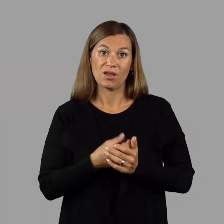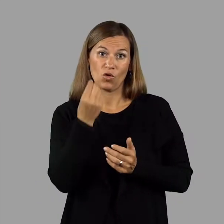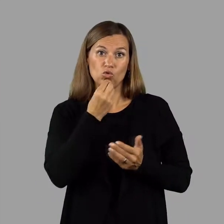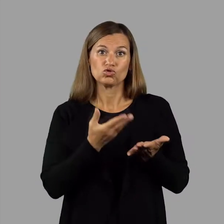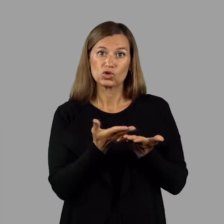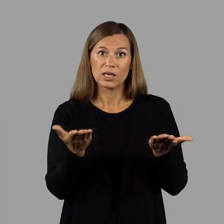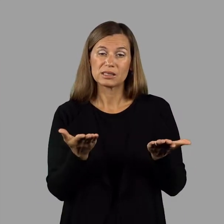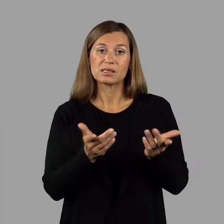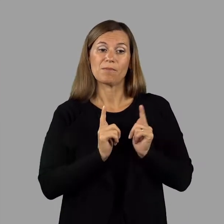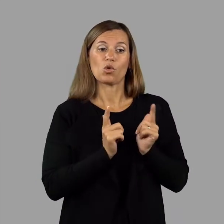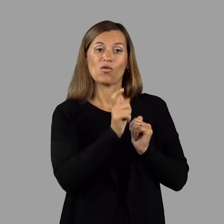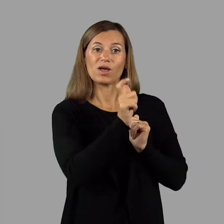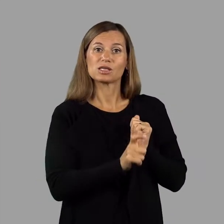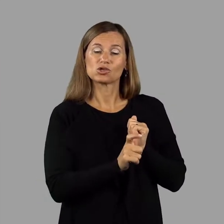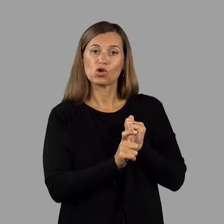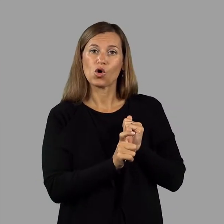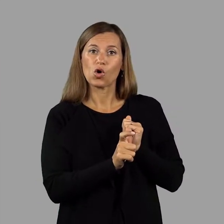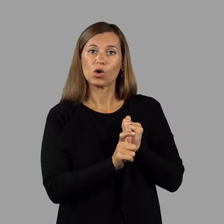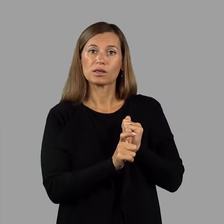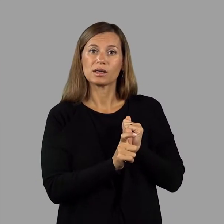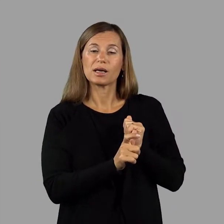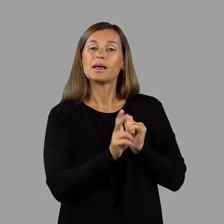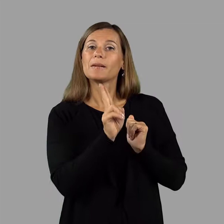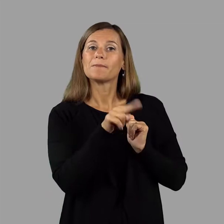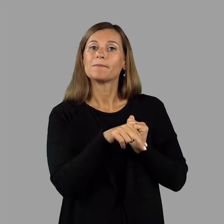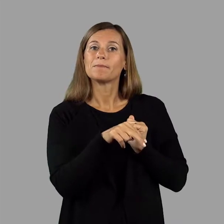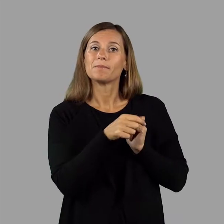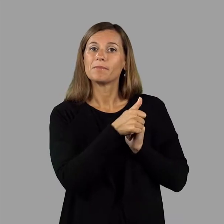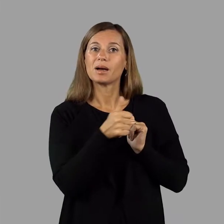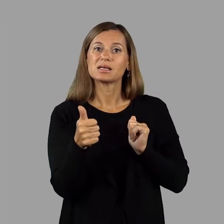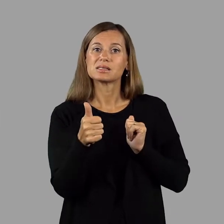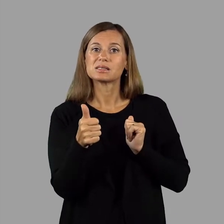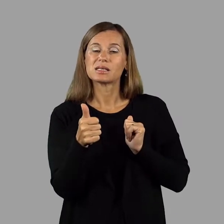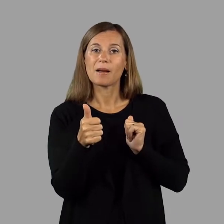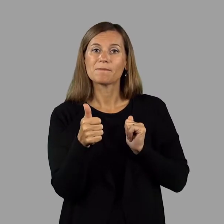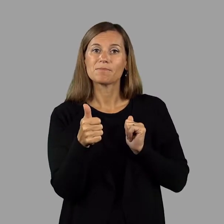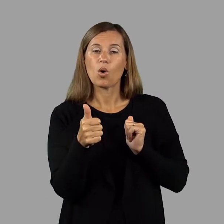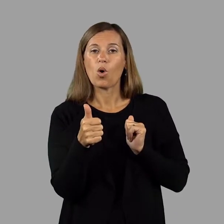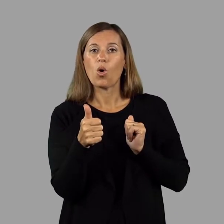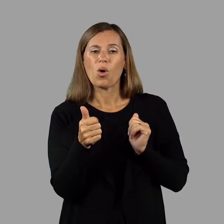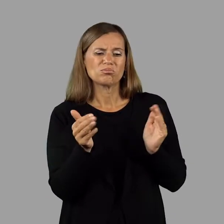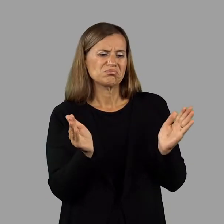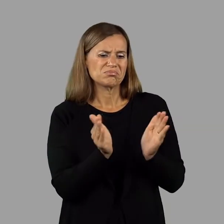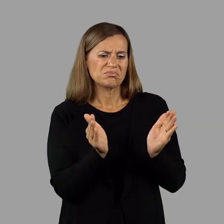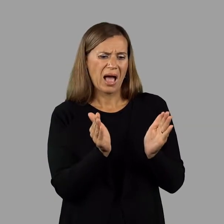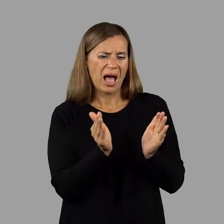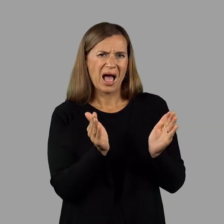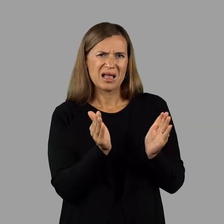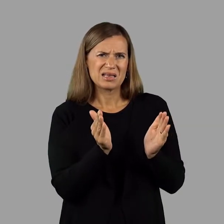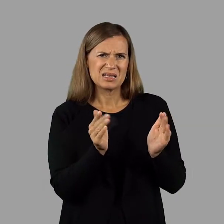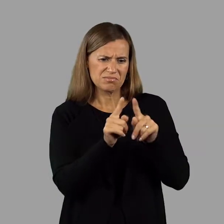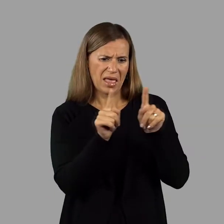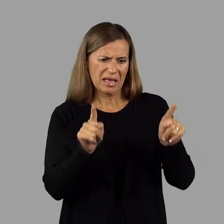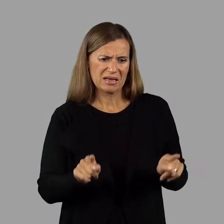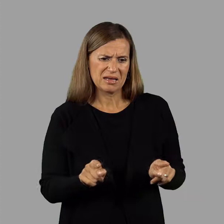V učilnici ima profesor na voljo samo konzolo, torej nek mali